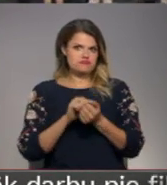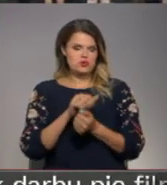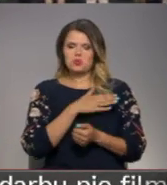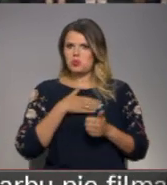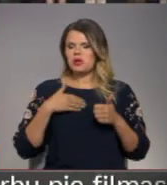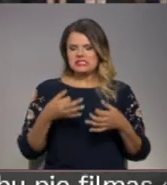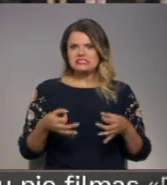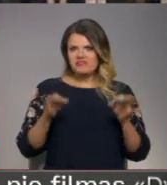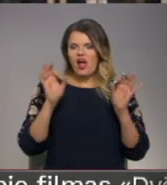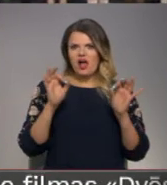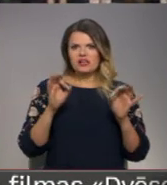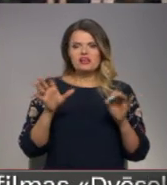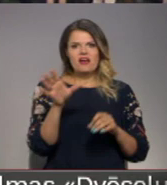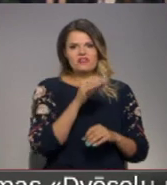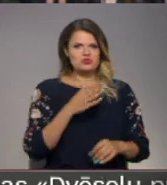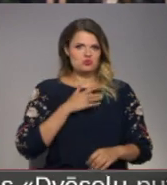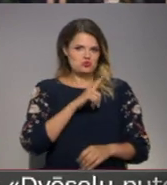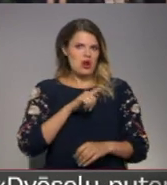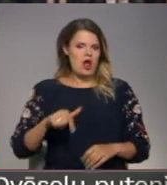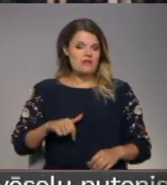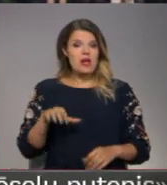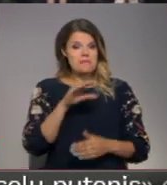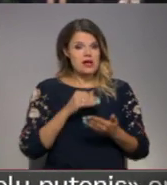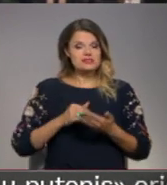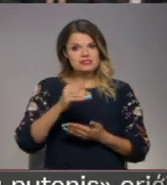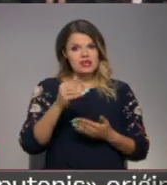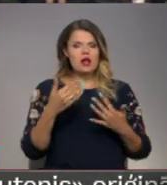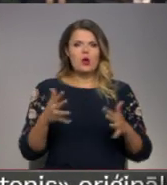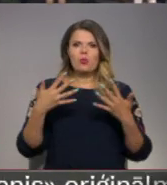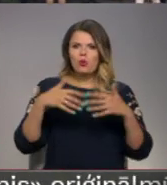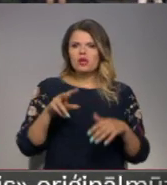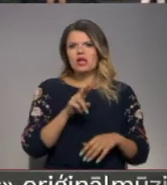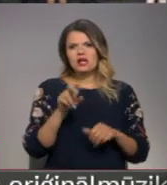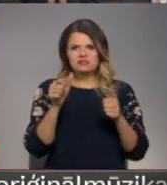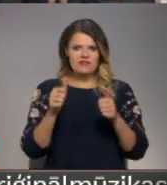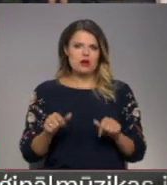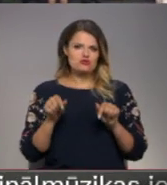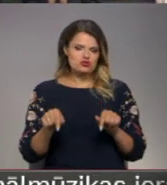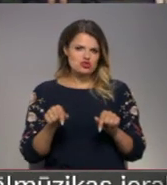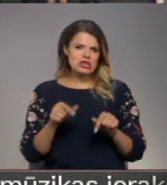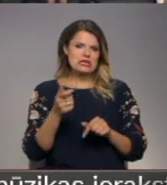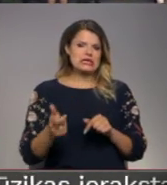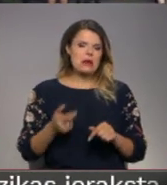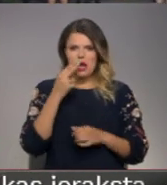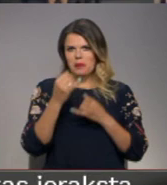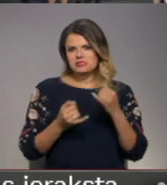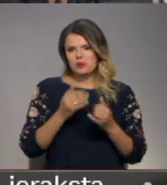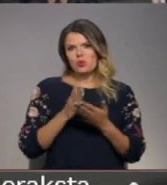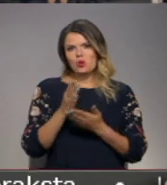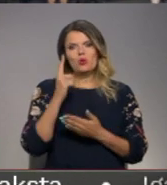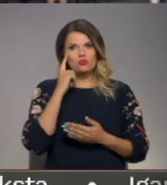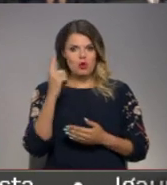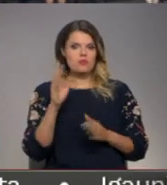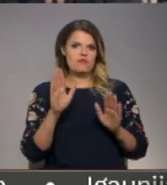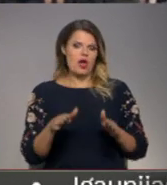tas ir ļoti būtiski visai mūsu sistēmai, lai arī mēs tālāk jau politiku, arī, kas tiek veidot šajā riepu apsaimniekošanas jomā, varētu rēķināties ar to, ka